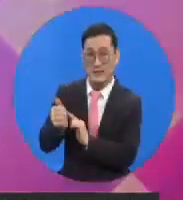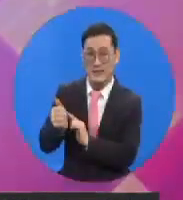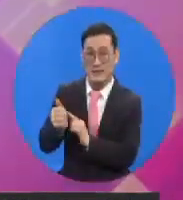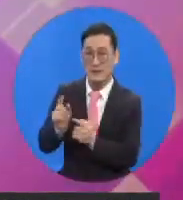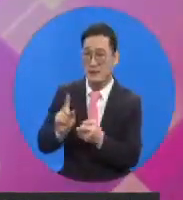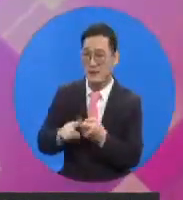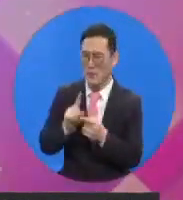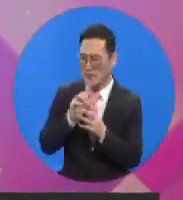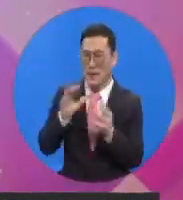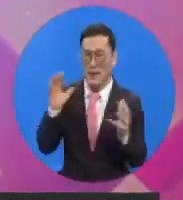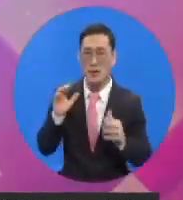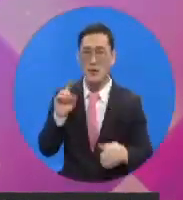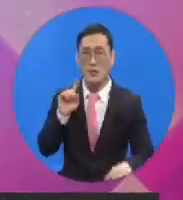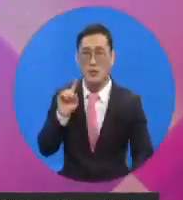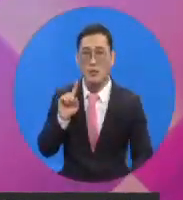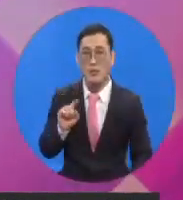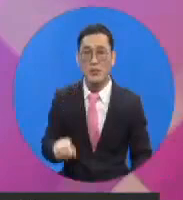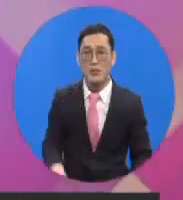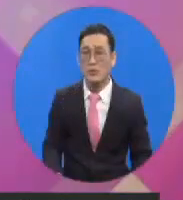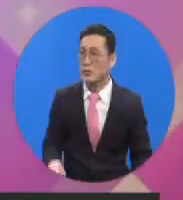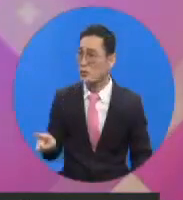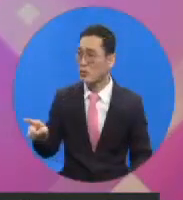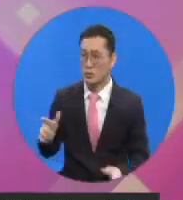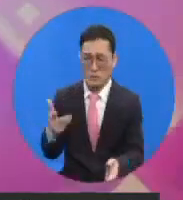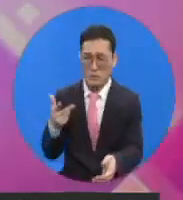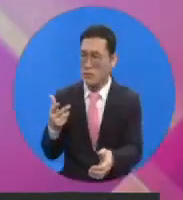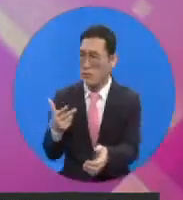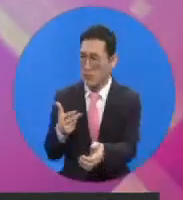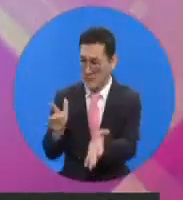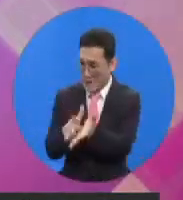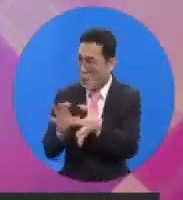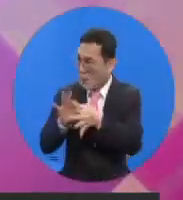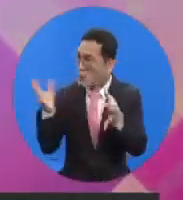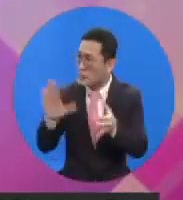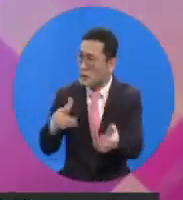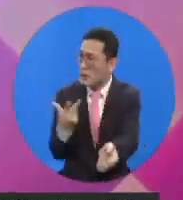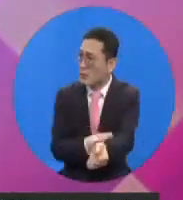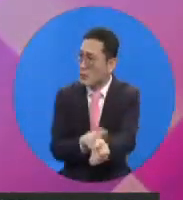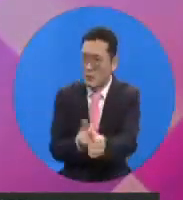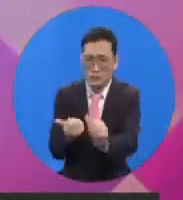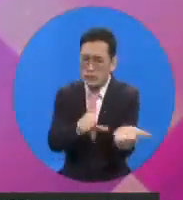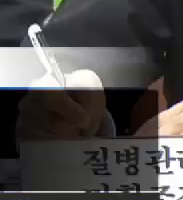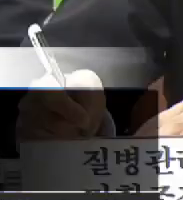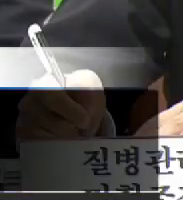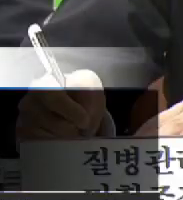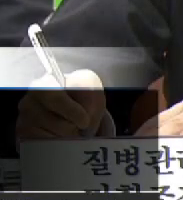관계가 없다면서 많은 분들이 돌아가시느냐라고 묻자 이렇게 답변한 겁니다.